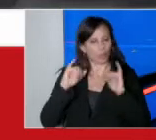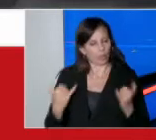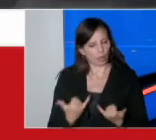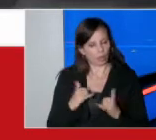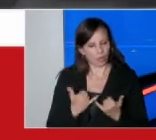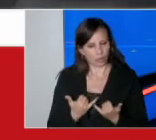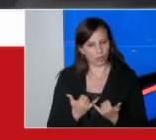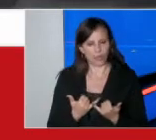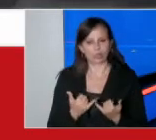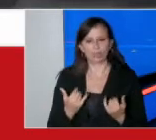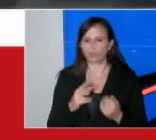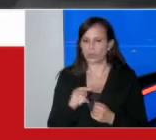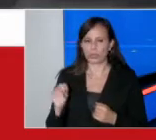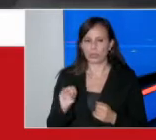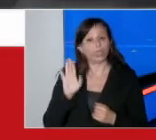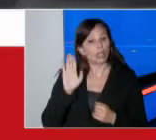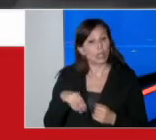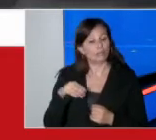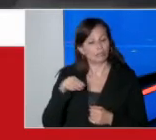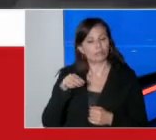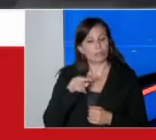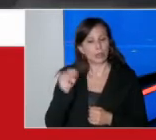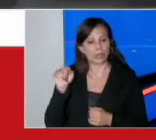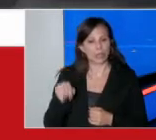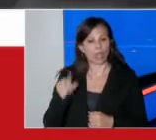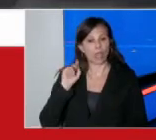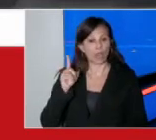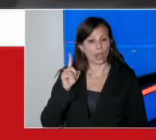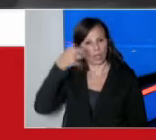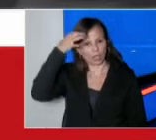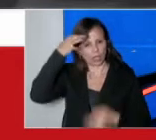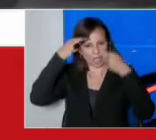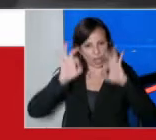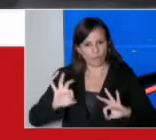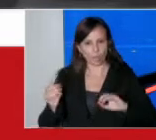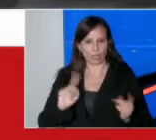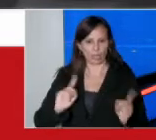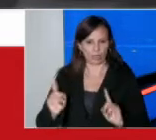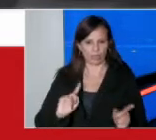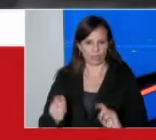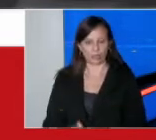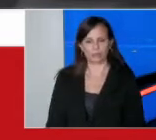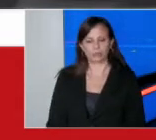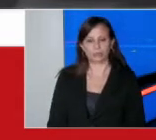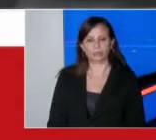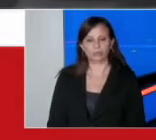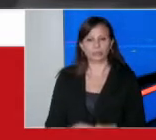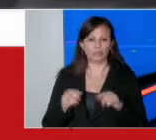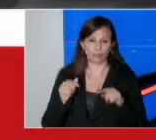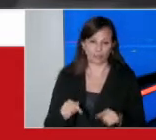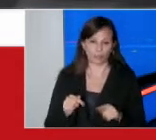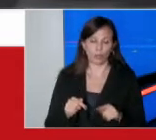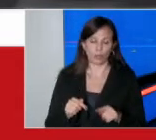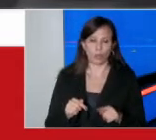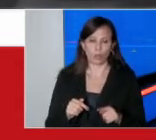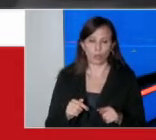בממשלה בהרבה עניינים, כולל בעניין הזה, אבל זה צריך לעשות מתוך כבוד הדדי. במקרה הזה מה שהציט את האש גם זה העובדה